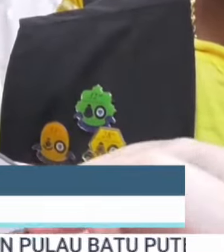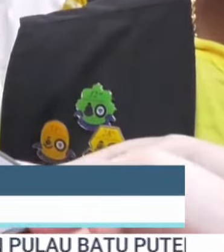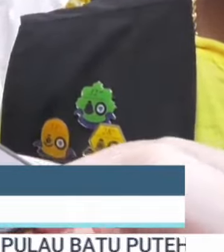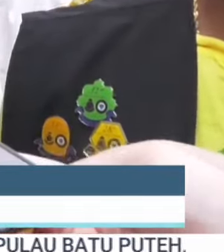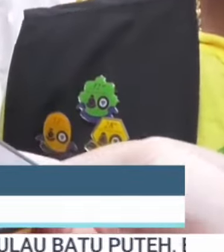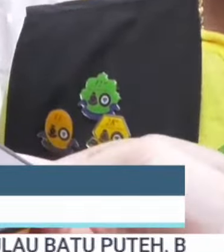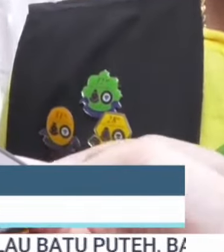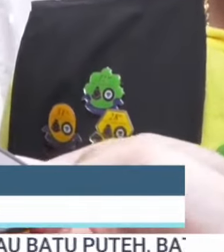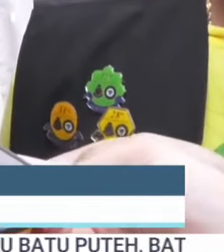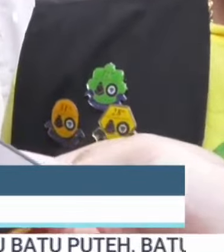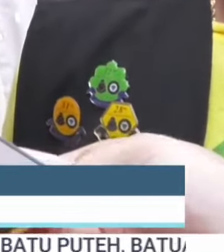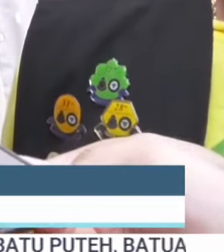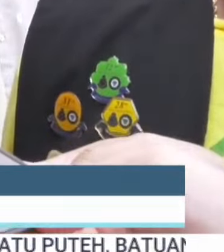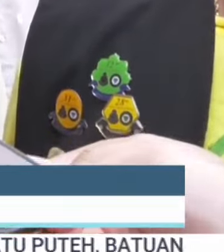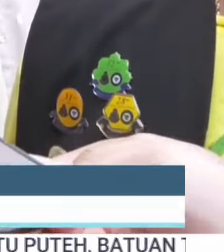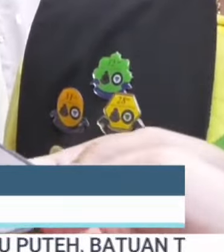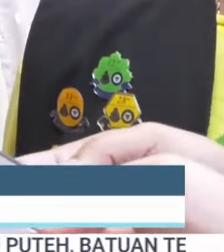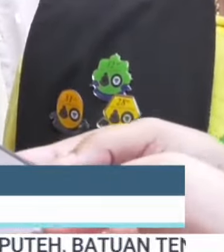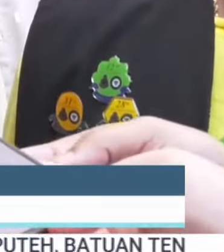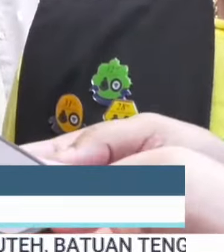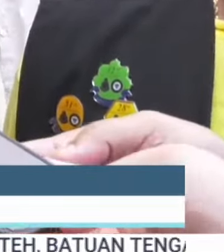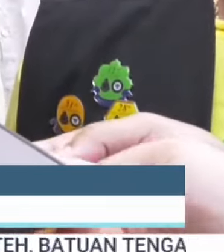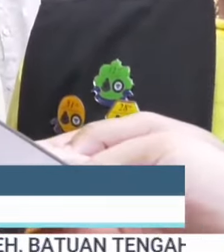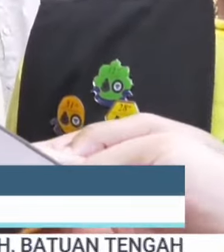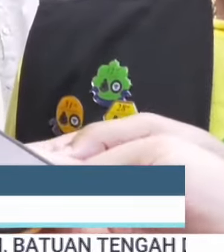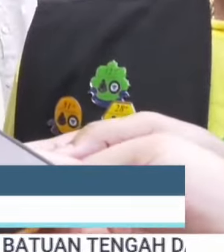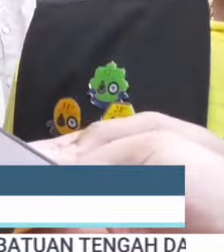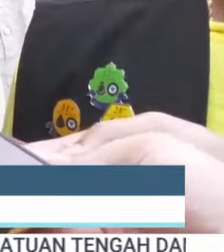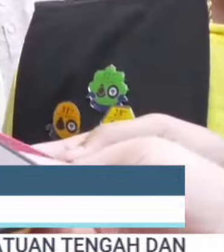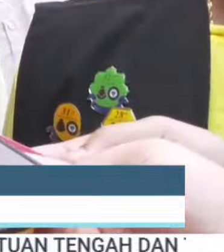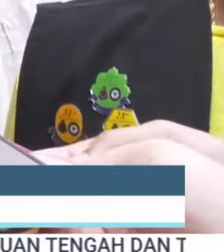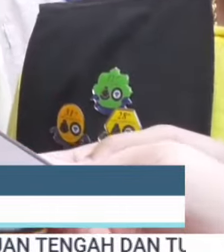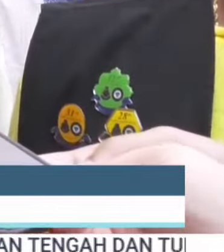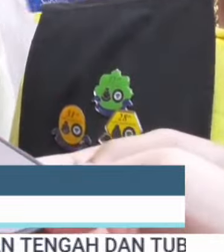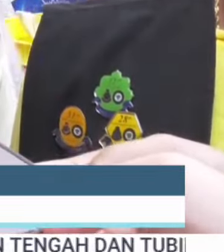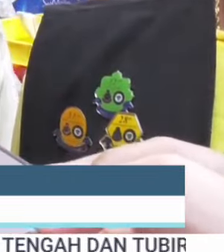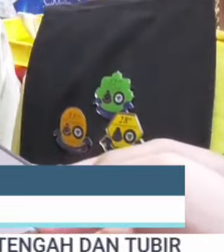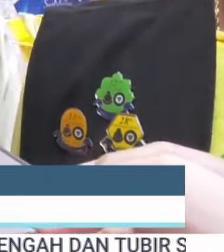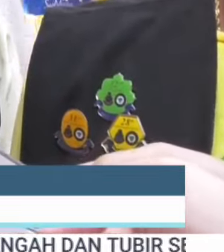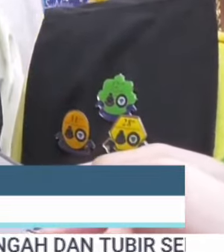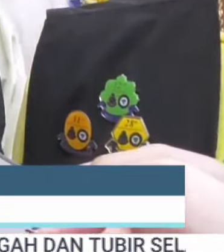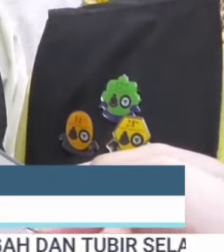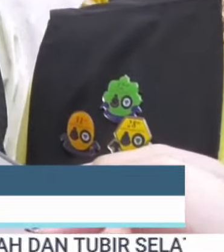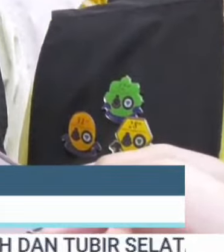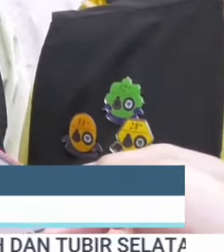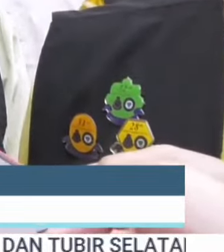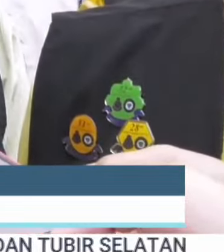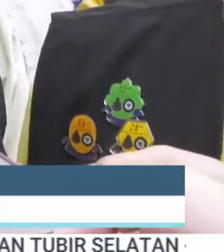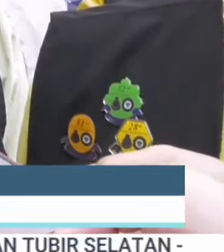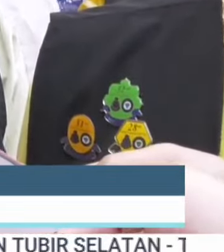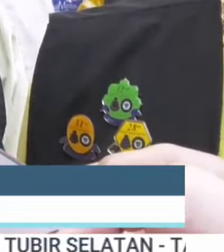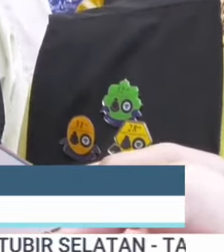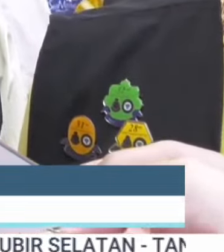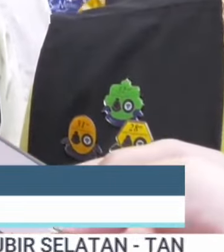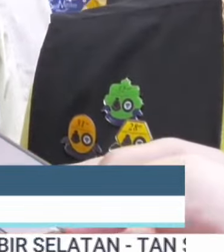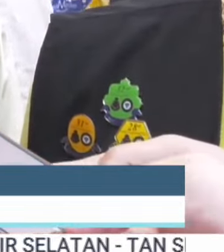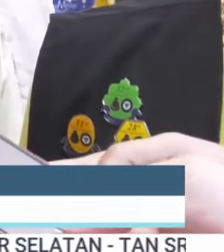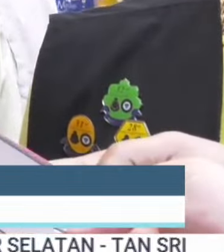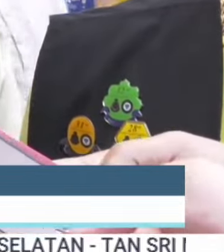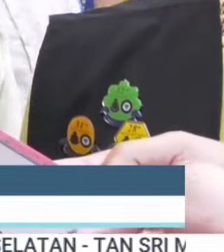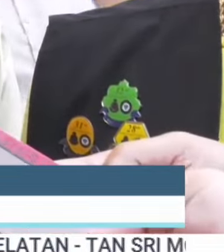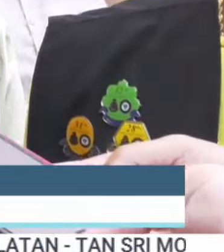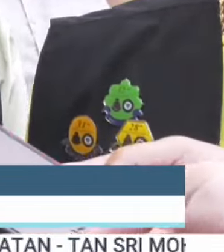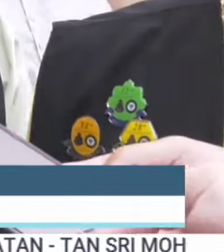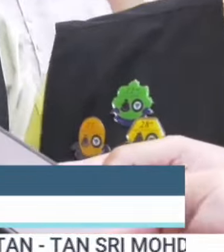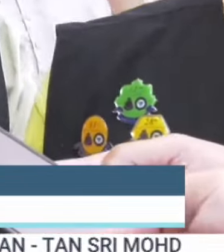mengikut Shi akan dibuat setiap l jam untuk satu Shi so kami harap perkara-perkara atau insiden yang tidak